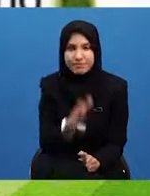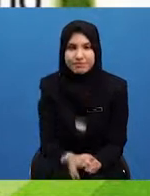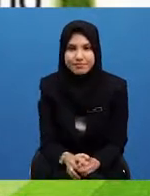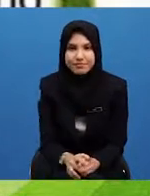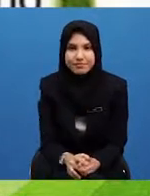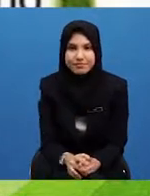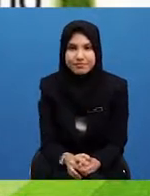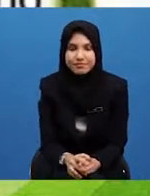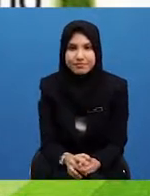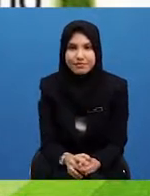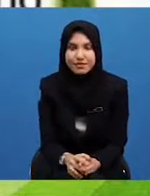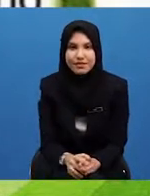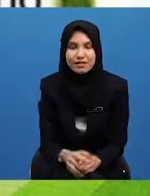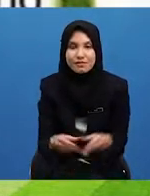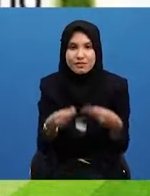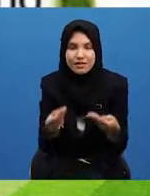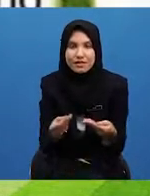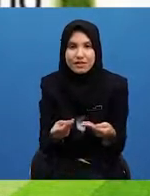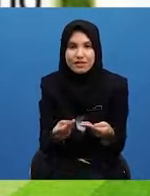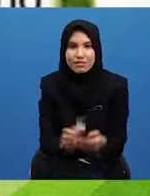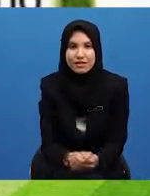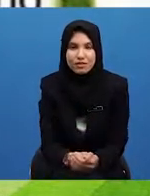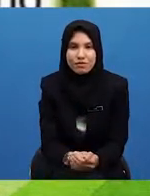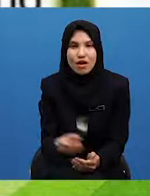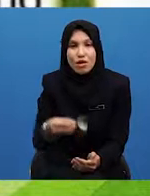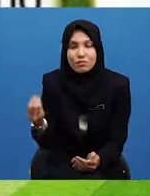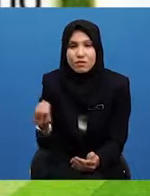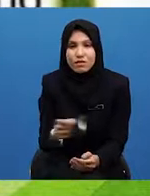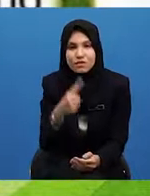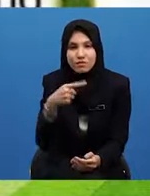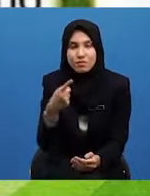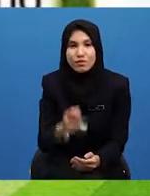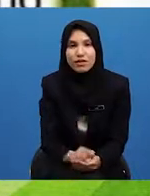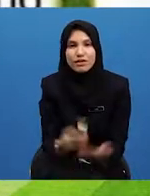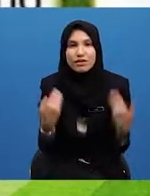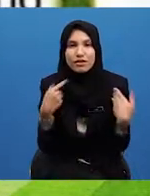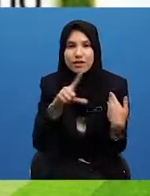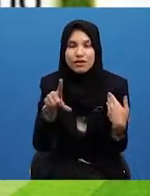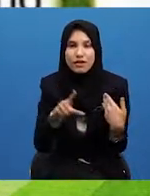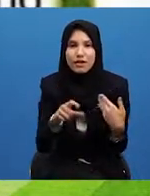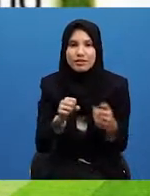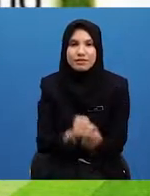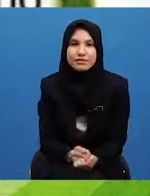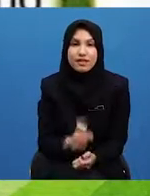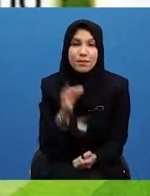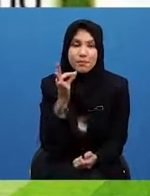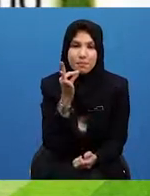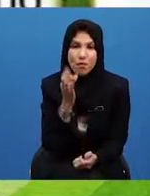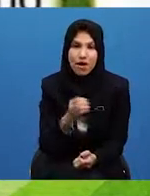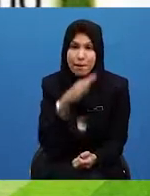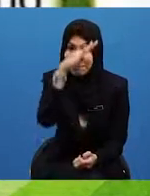bahwa objek tersebut adalah sebuah bayang-bayang